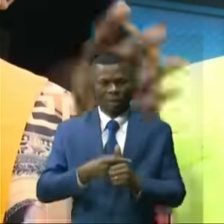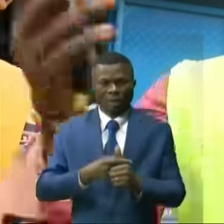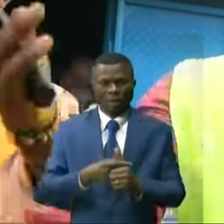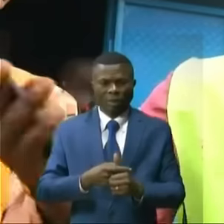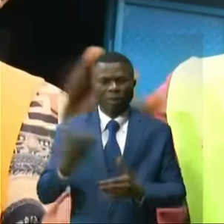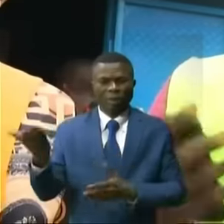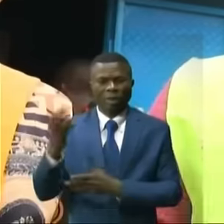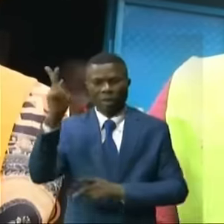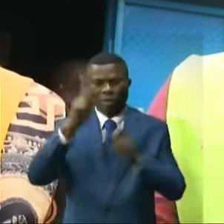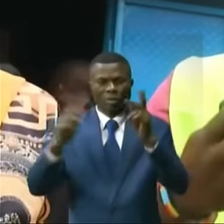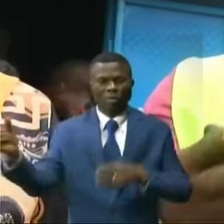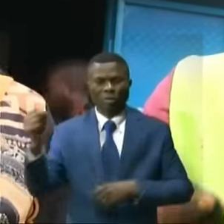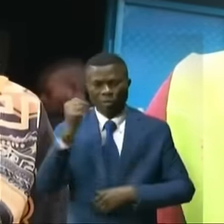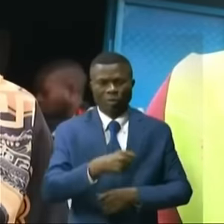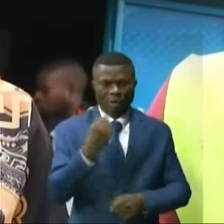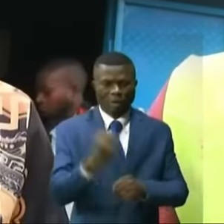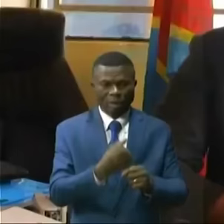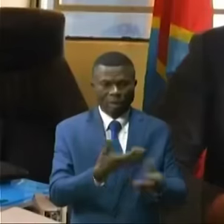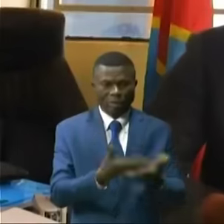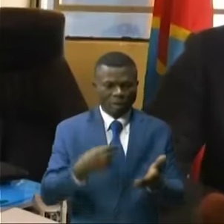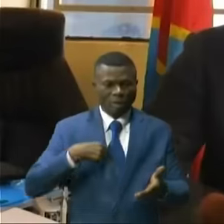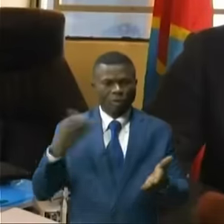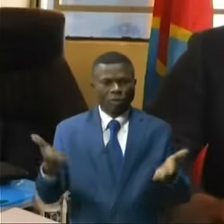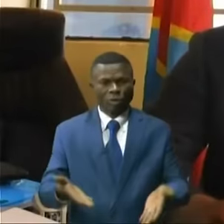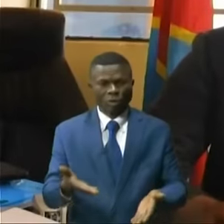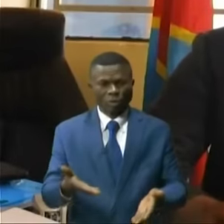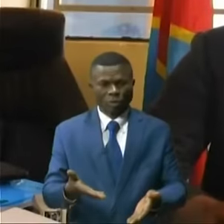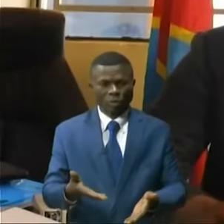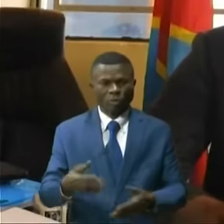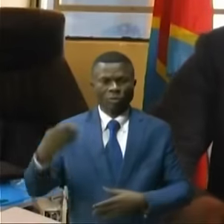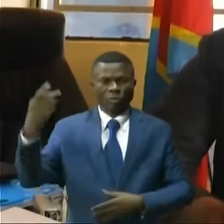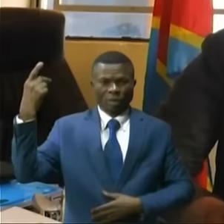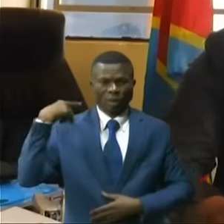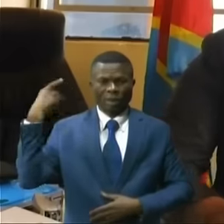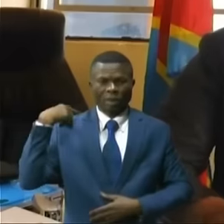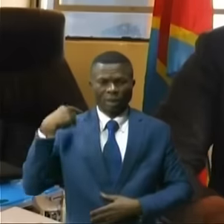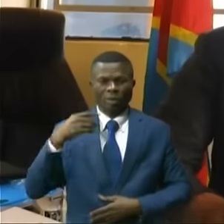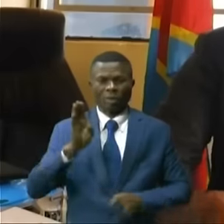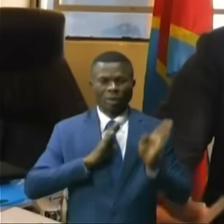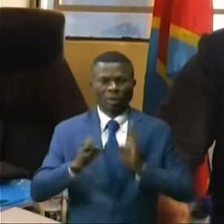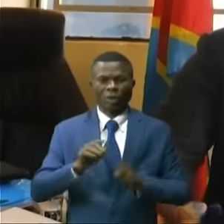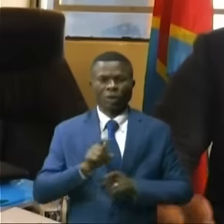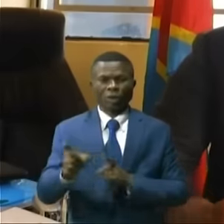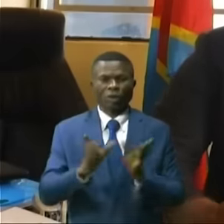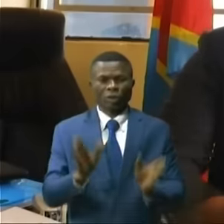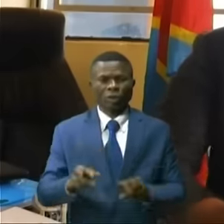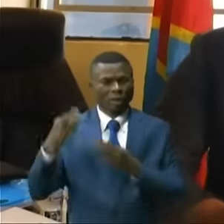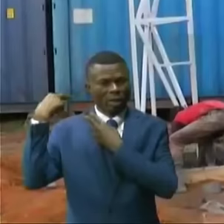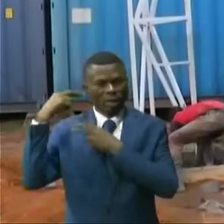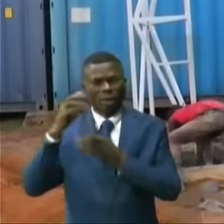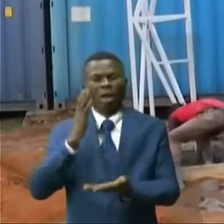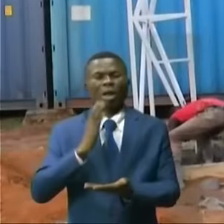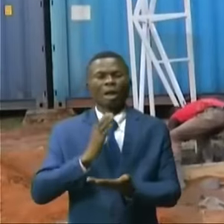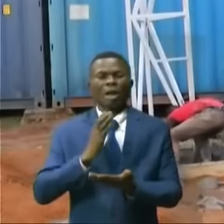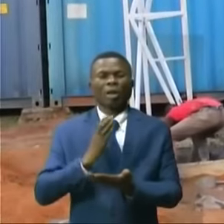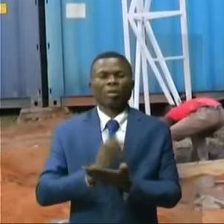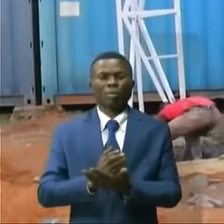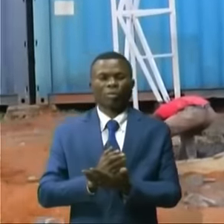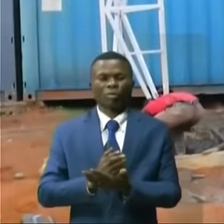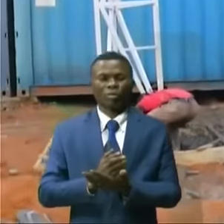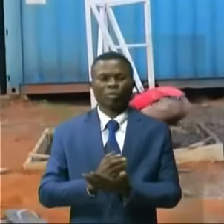la population de bén nous sommes là pour ce notable de bén et directeur d'une des radios privé la